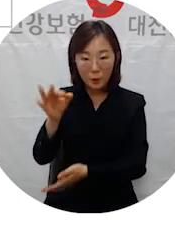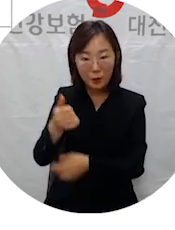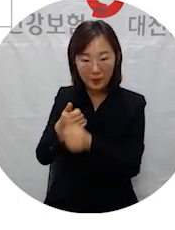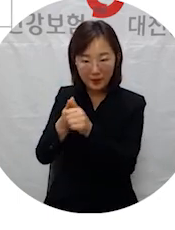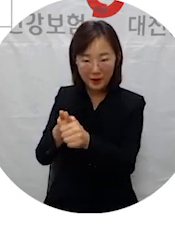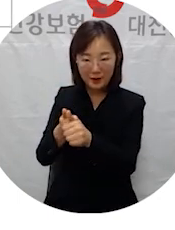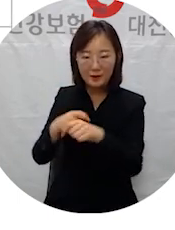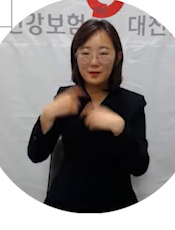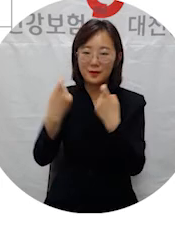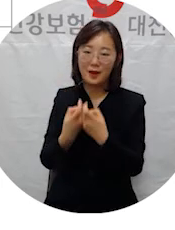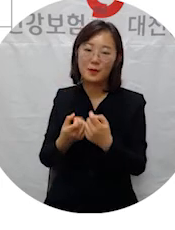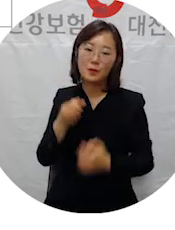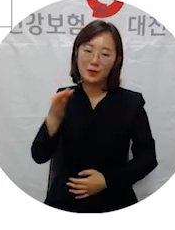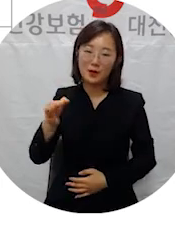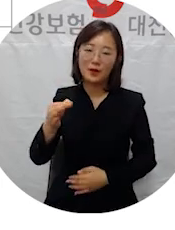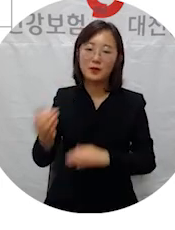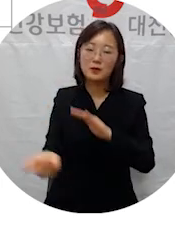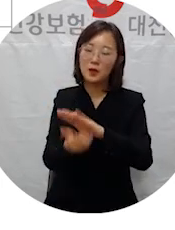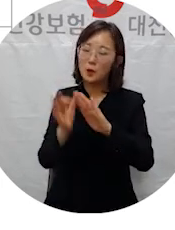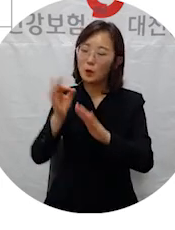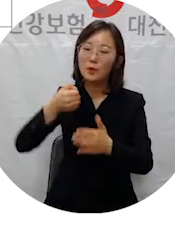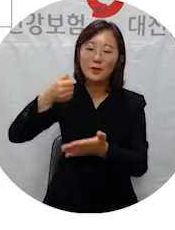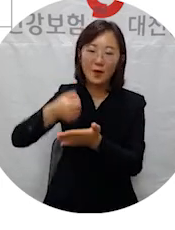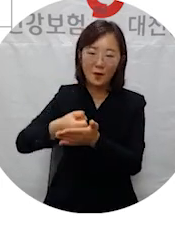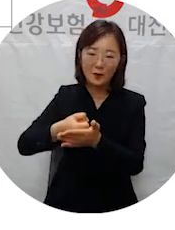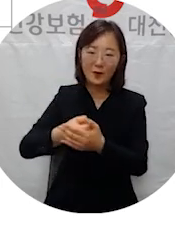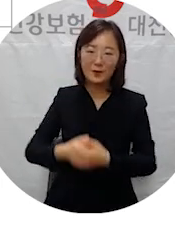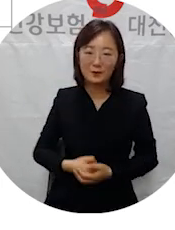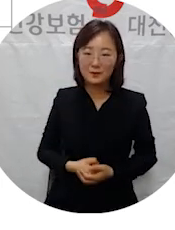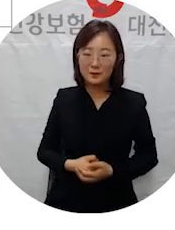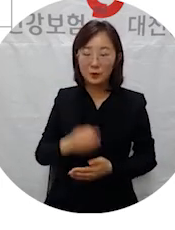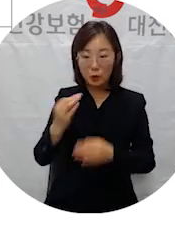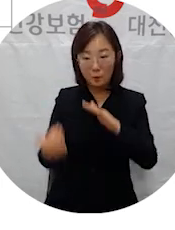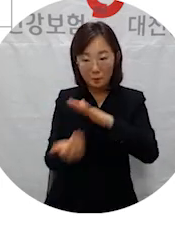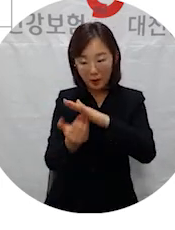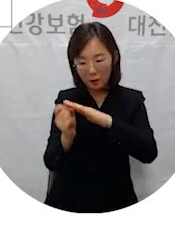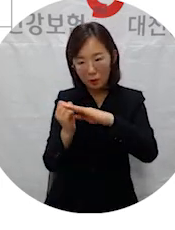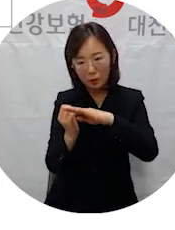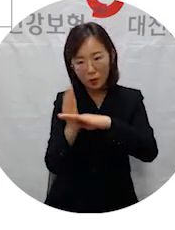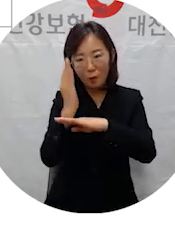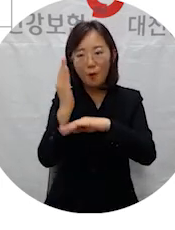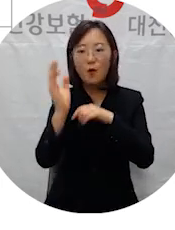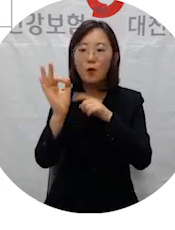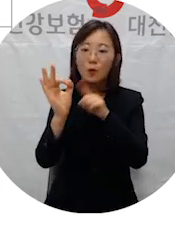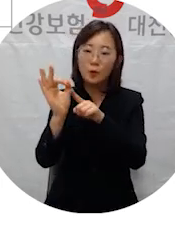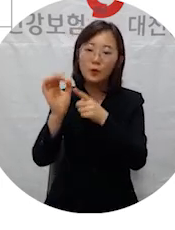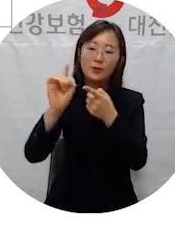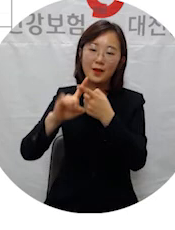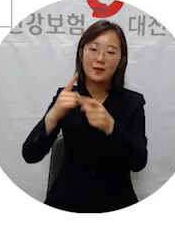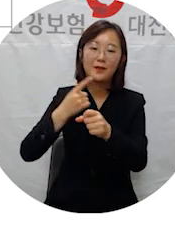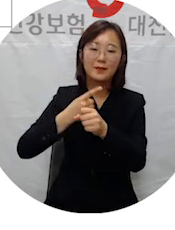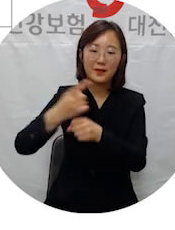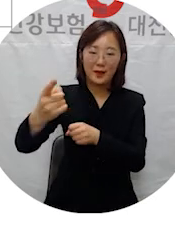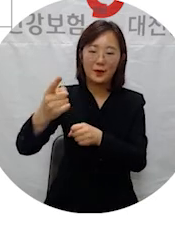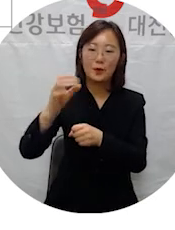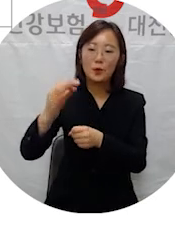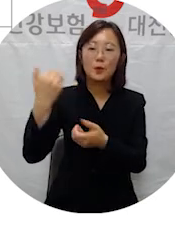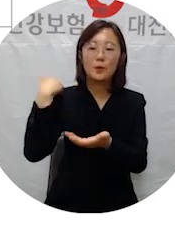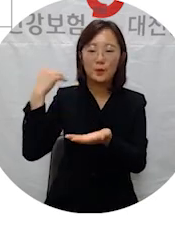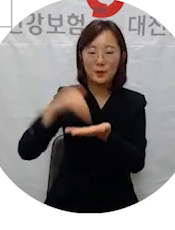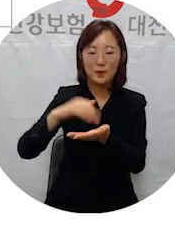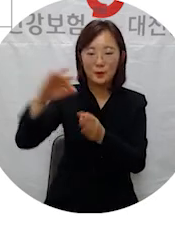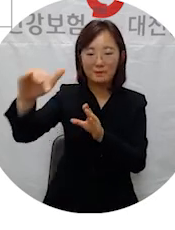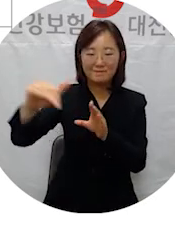월별 직장, 지역 보험료 구간별로 본인 부담 상한액이 나뉘어지며 본인의 상한액이 초과되는